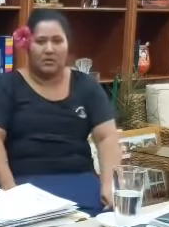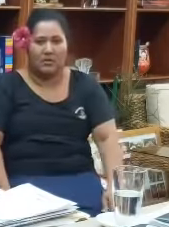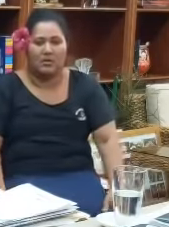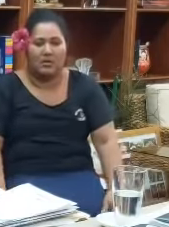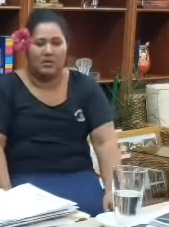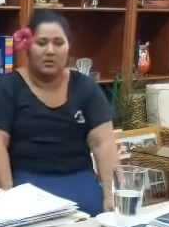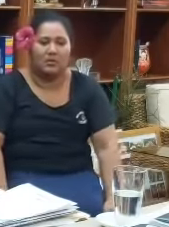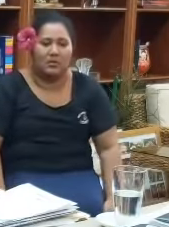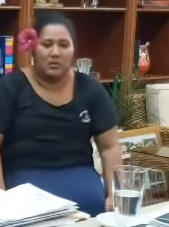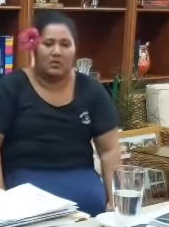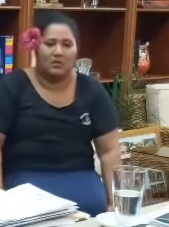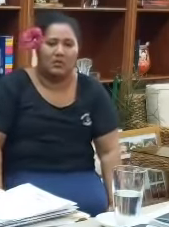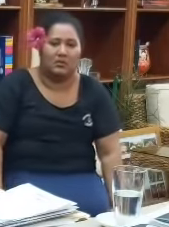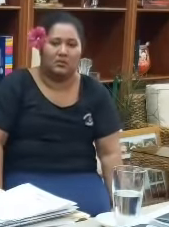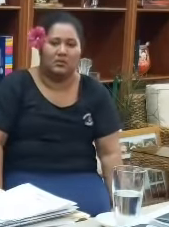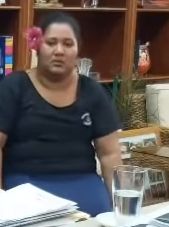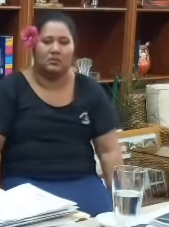polenga tele